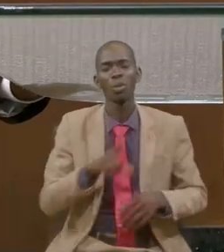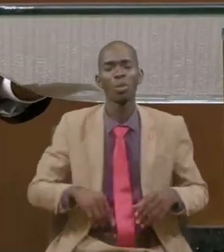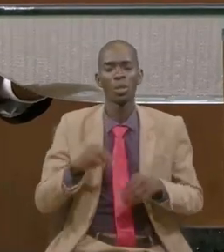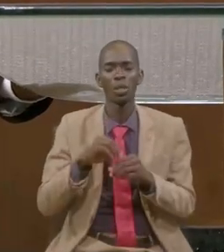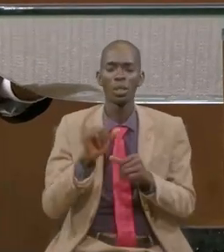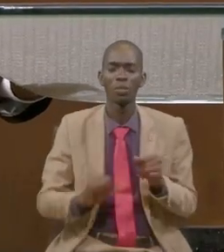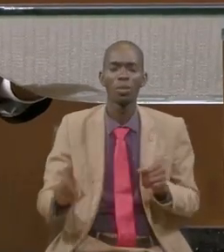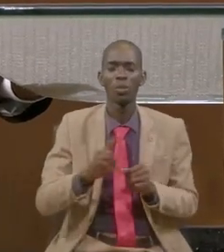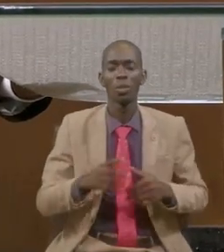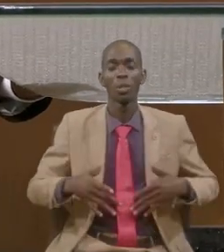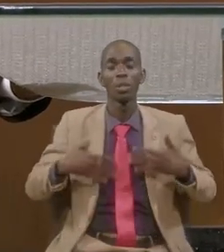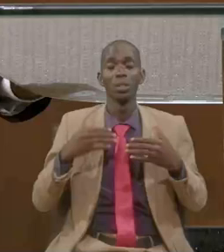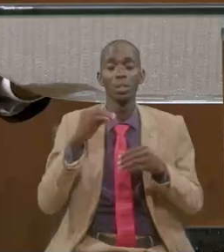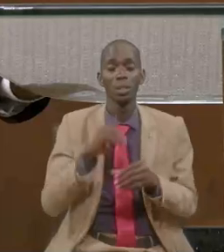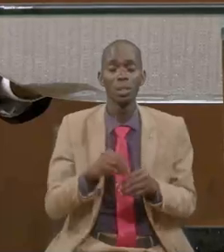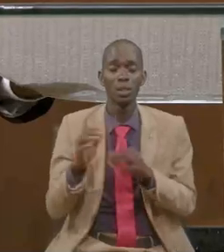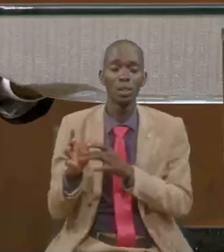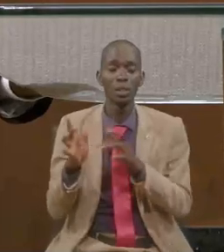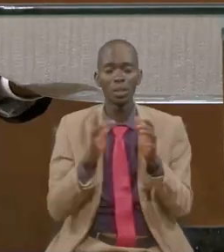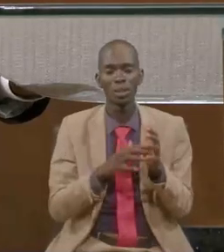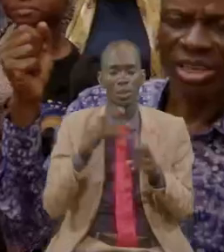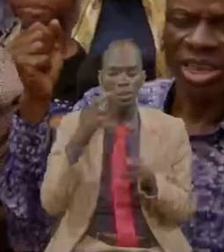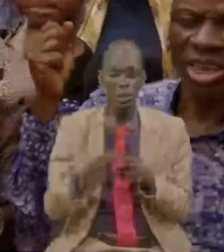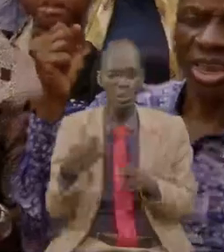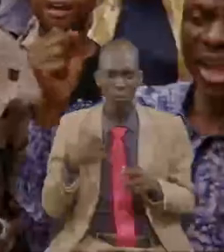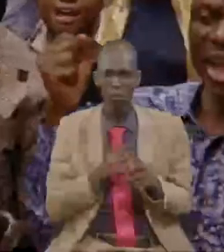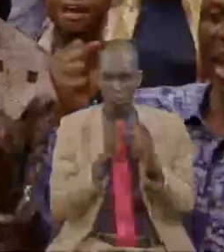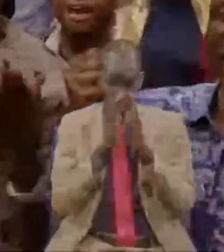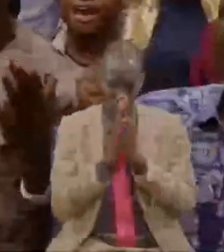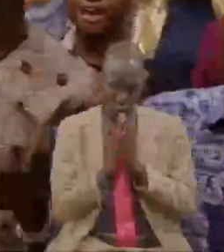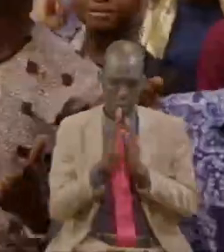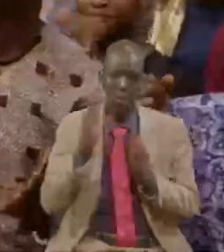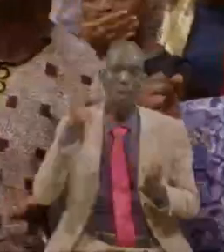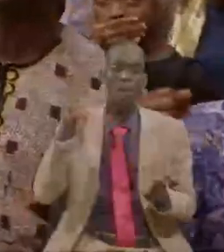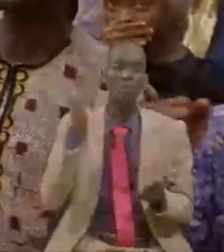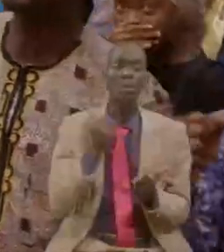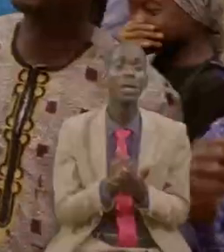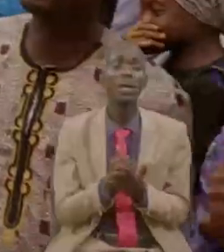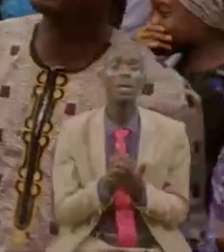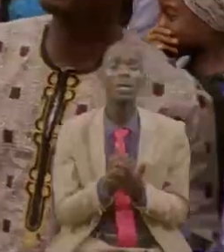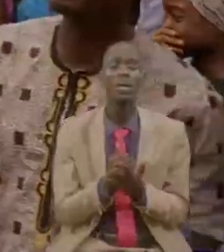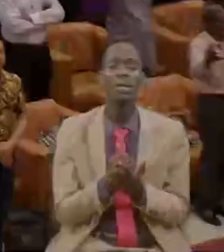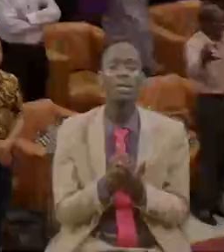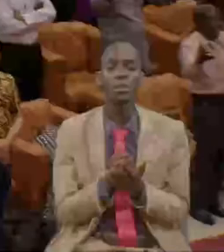Confirme le Seigneur dans chaque vie. Au nom de Jésus, nous prions.